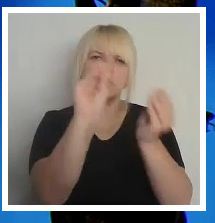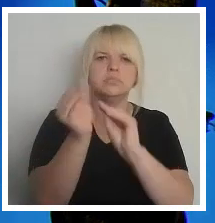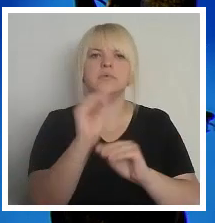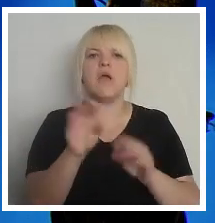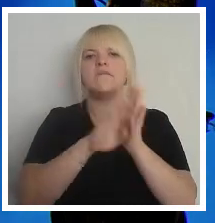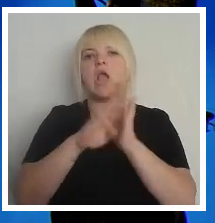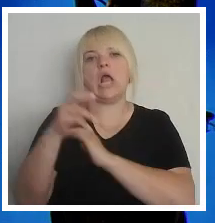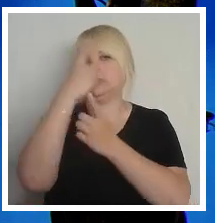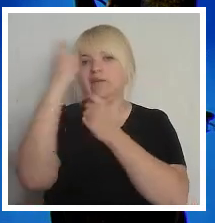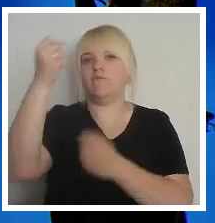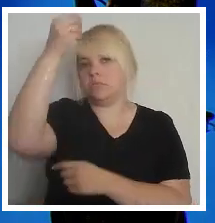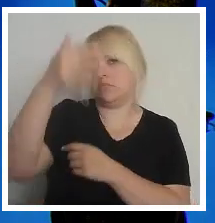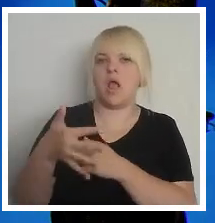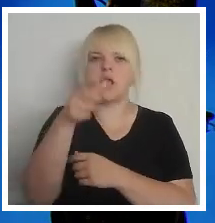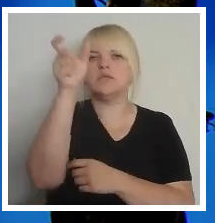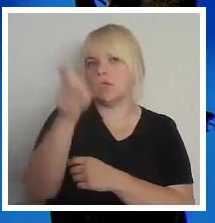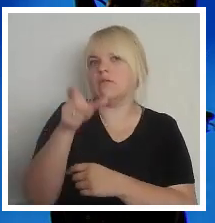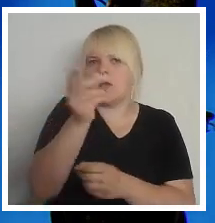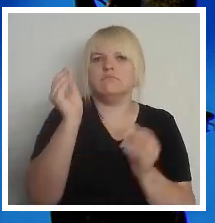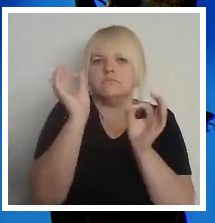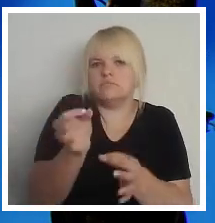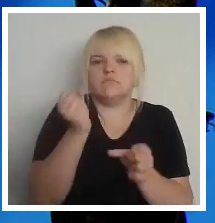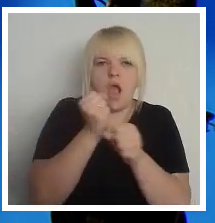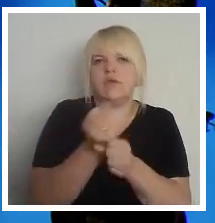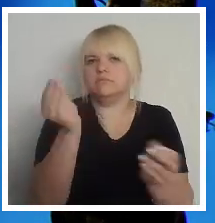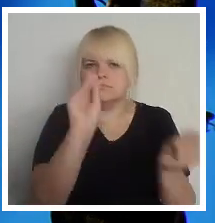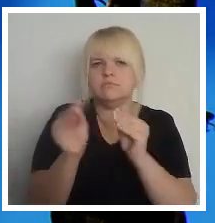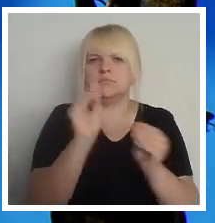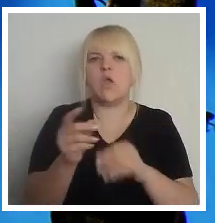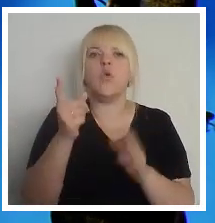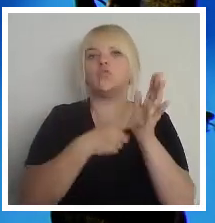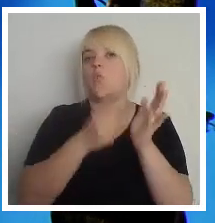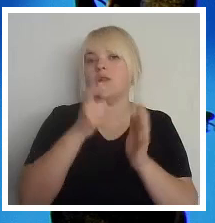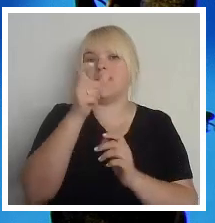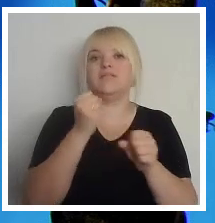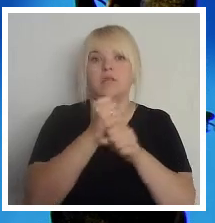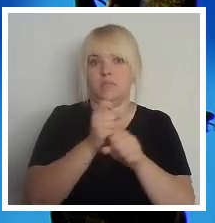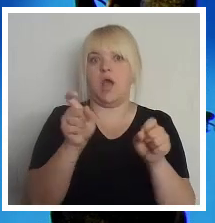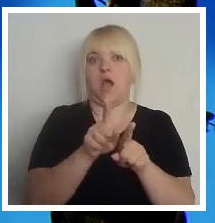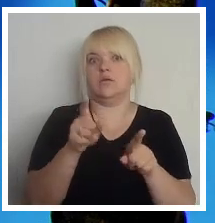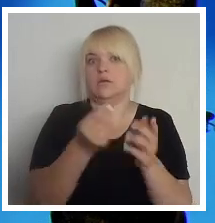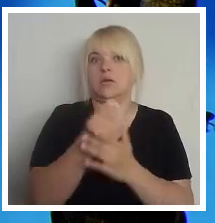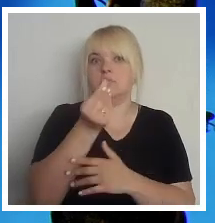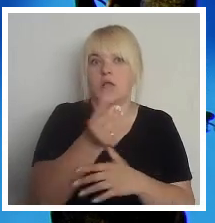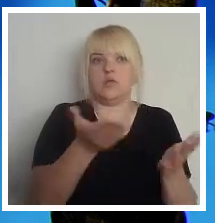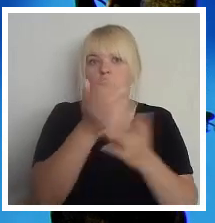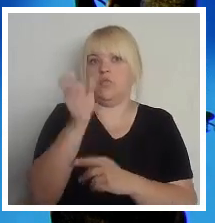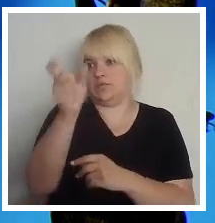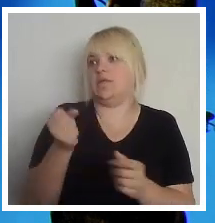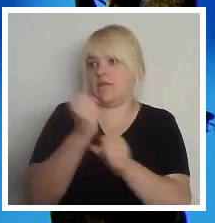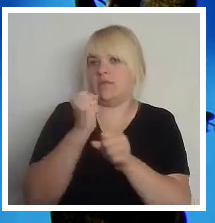ir cilvēks ieguldījis darbu, un ir jāsaprot, ka žurnālista darbs arī tiek atmaksāts, tāpat kā jebkura cilvēka